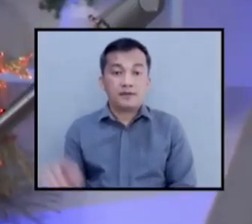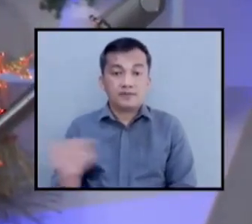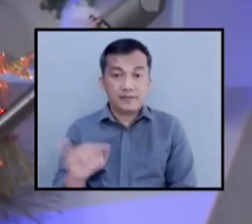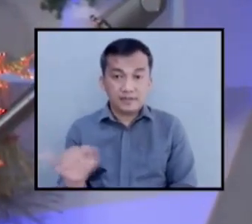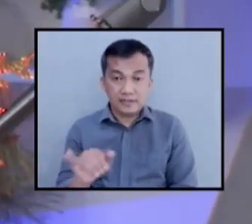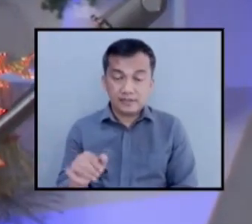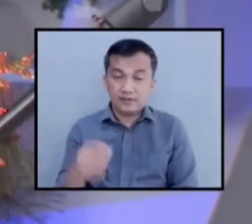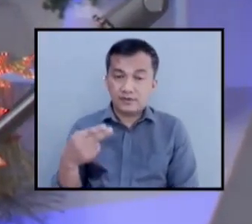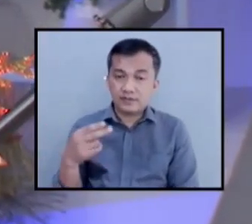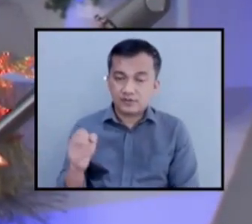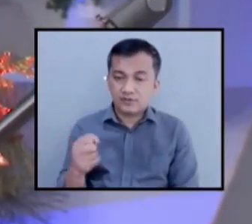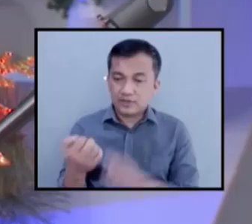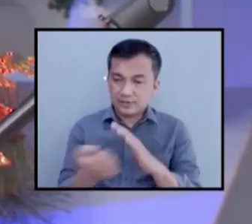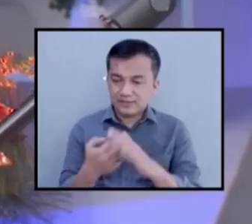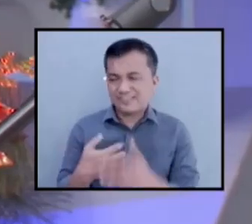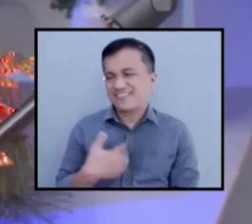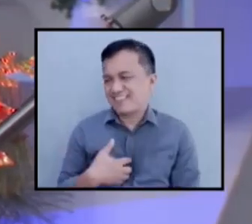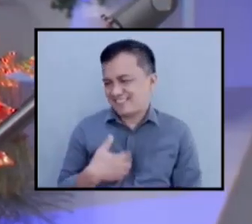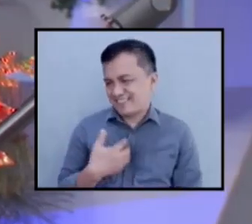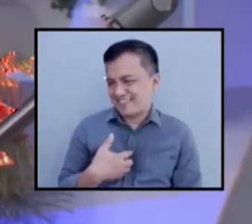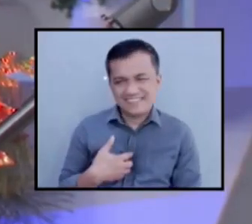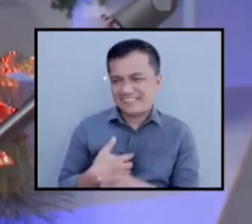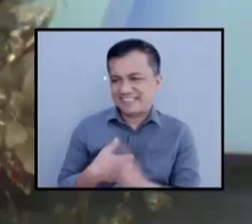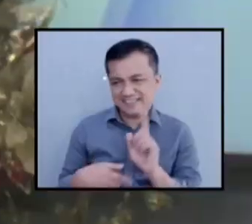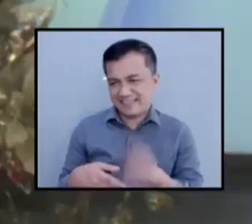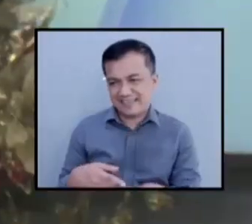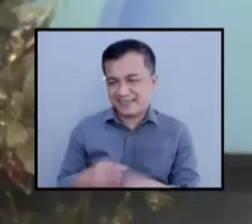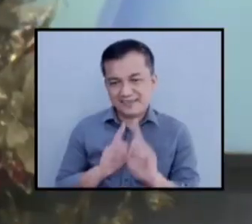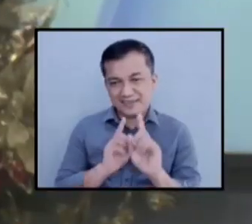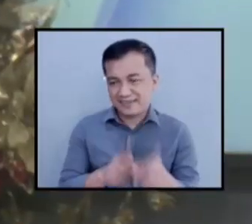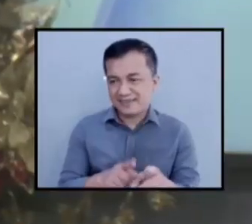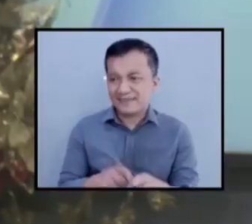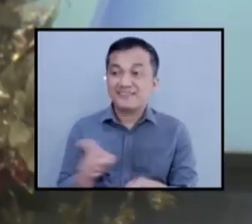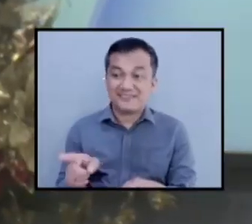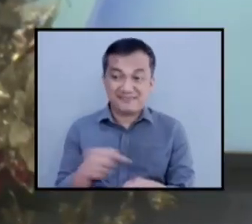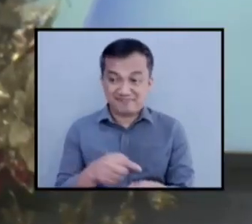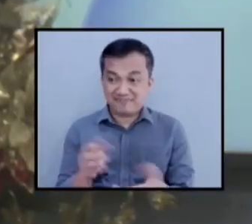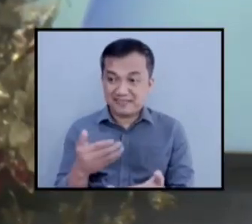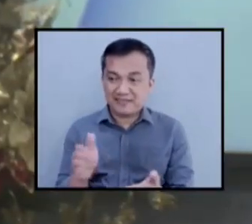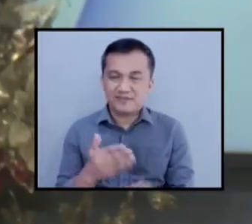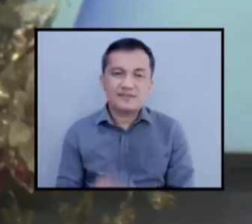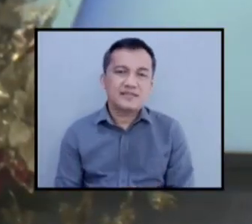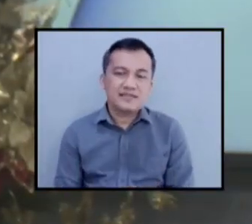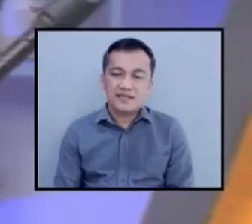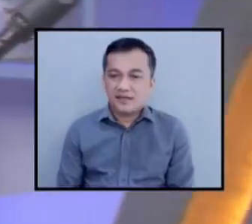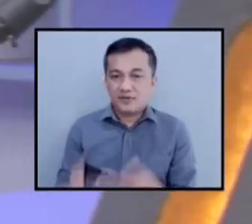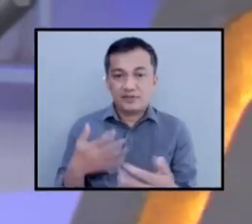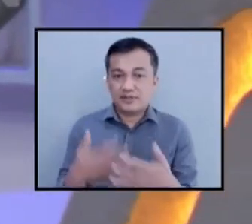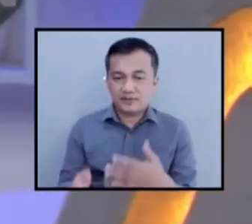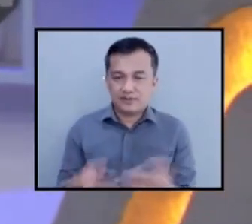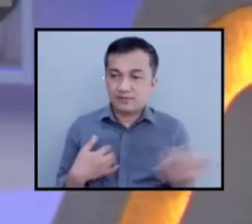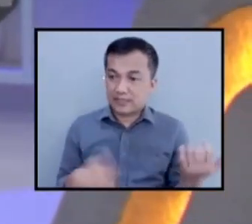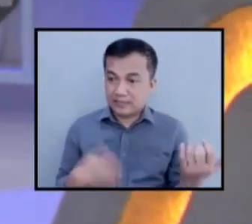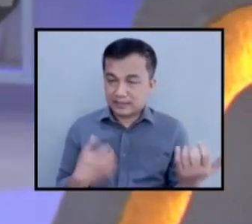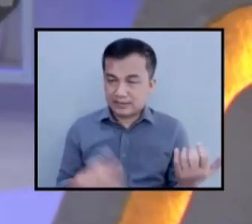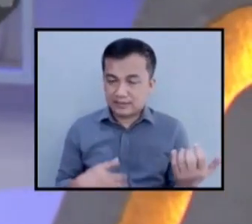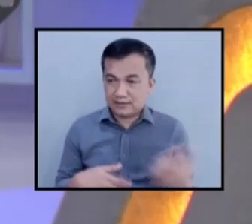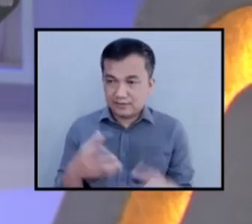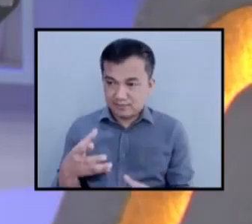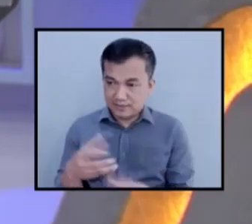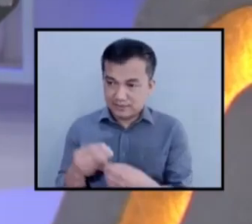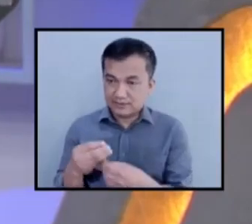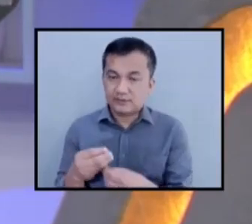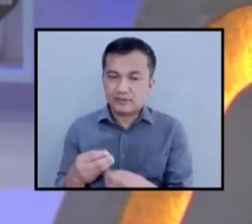yes, may crush-crush ka na hindi mo masabi, ito dapat ang kakantay na. Well, anyway, yung pag-guitar. So, plus, ano mo yan, natutunan